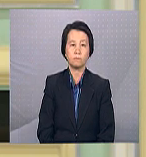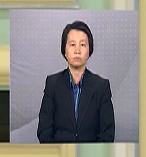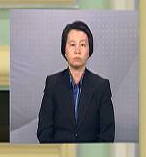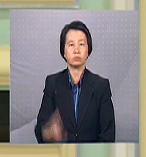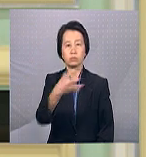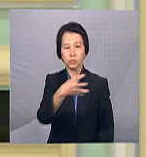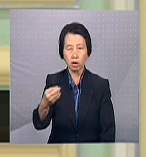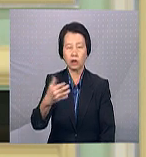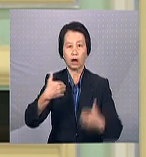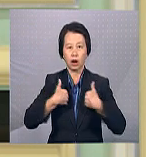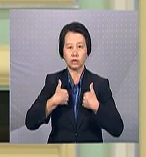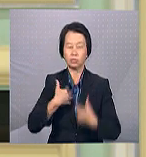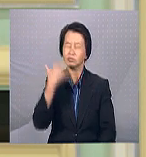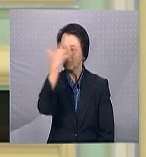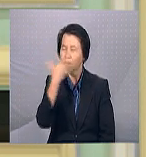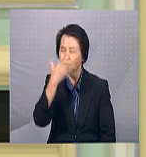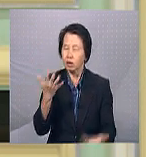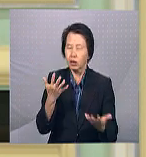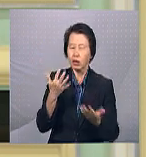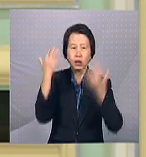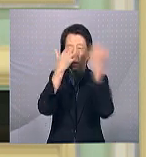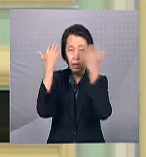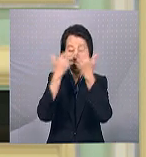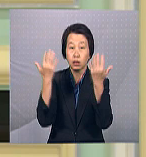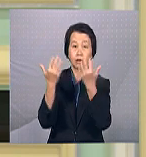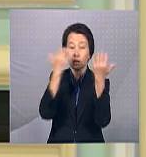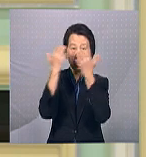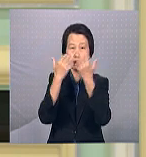Terdapat juga kekeliruan tentang